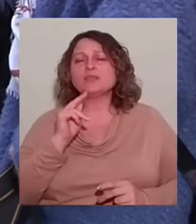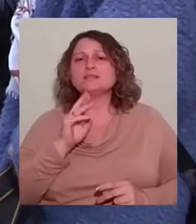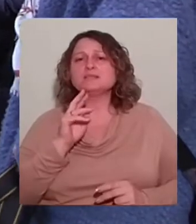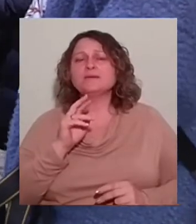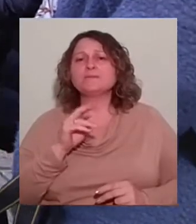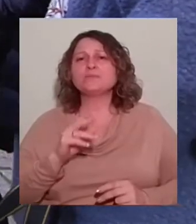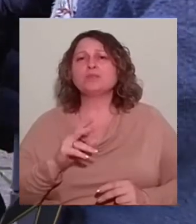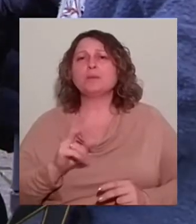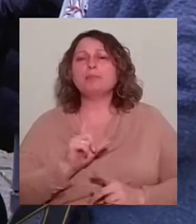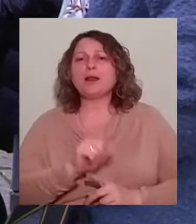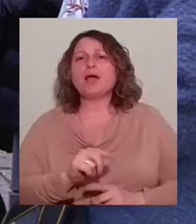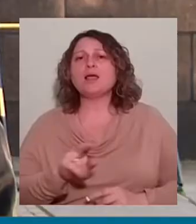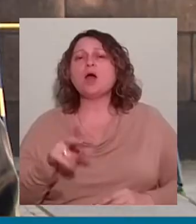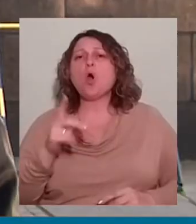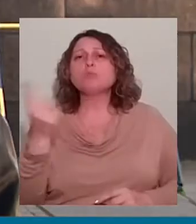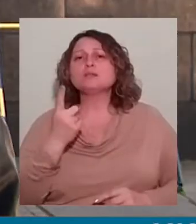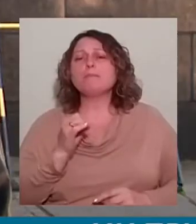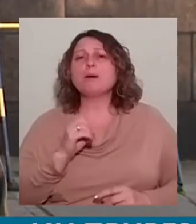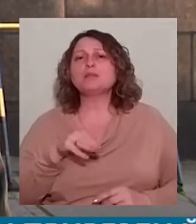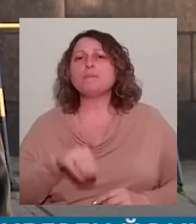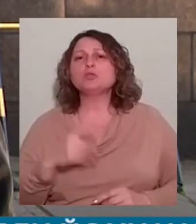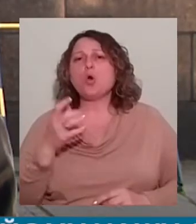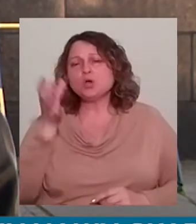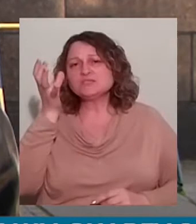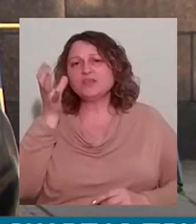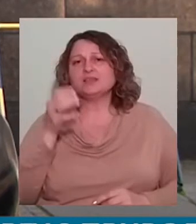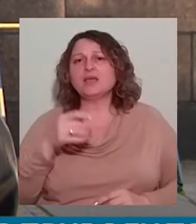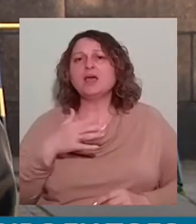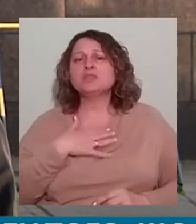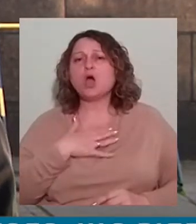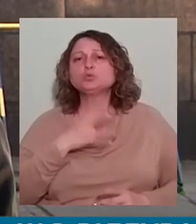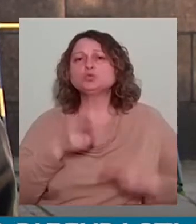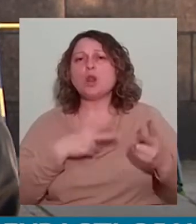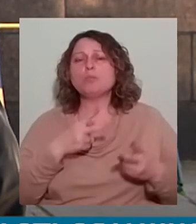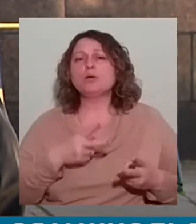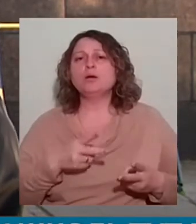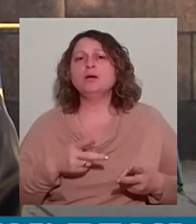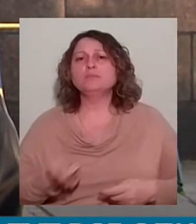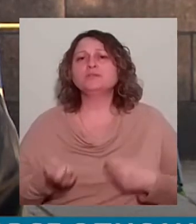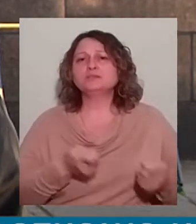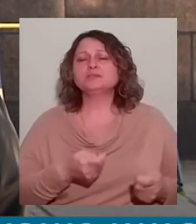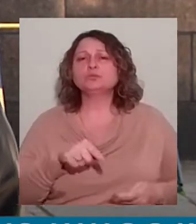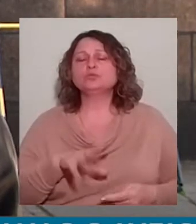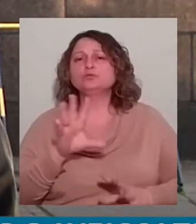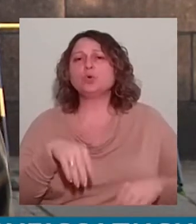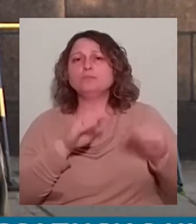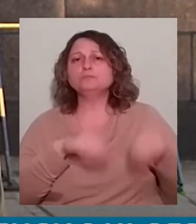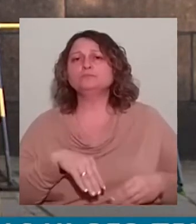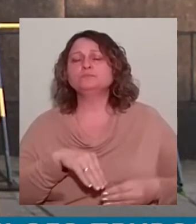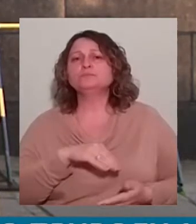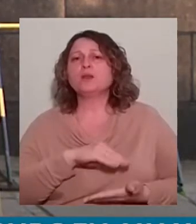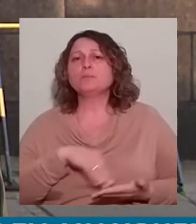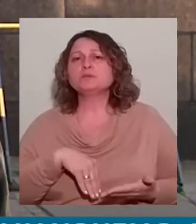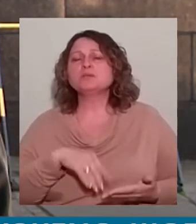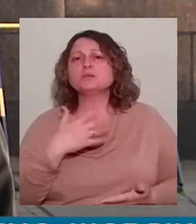до обласного департаменту освіти. Привезли йому нашу жалобу по поводу того, що відбувається в школі. Тут все описано, как бы у нас є